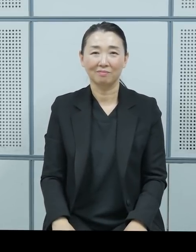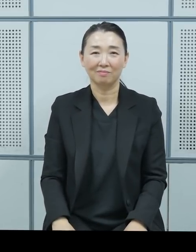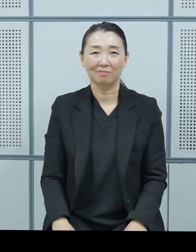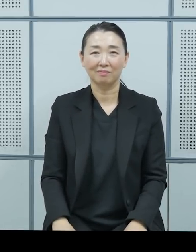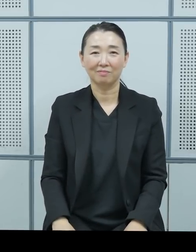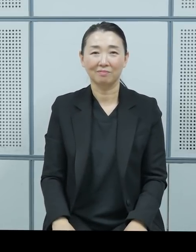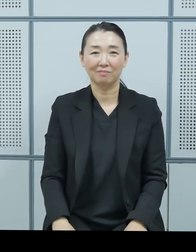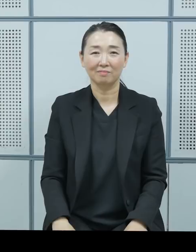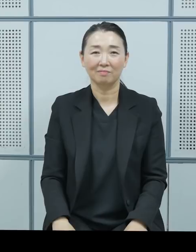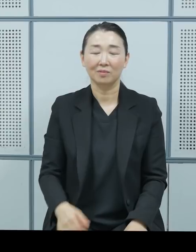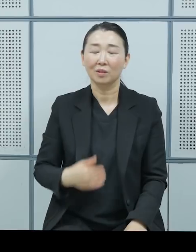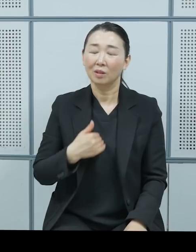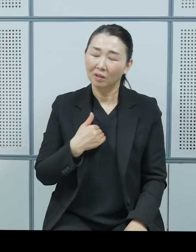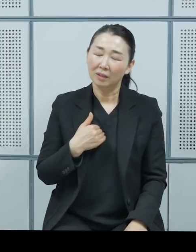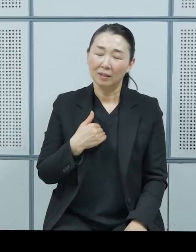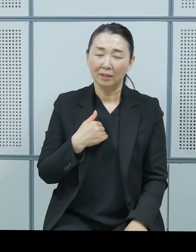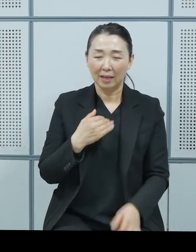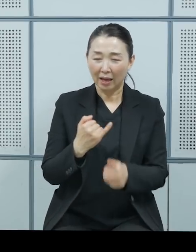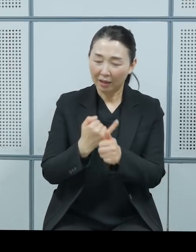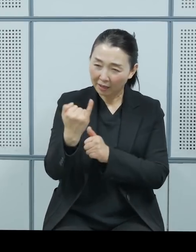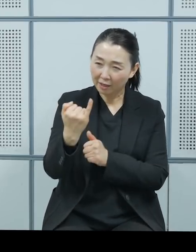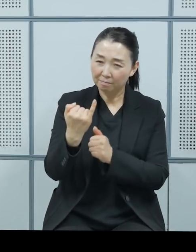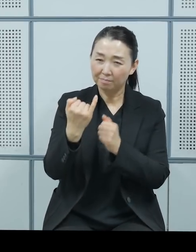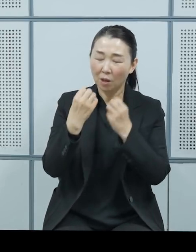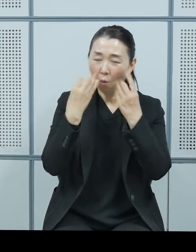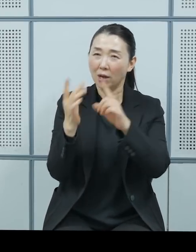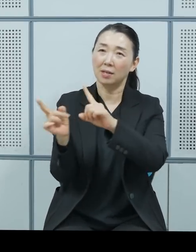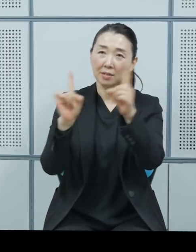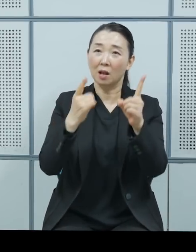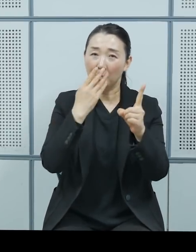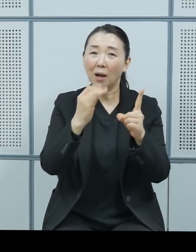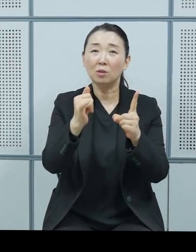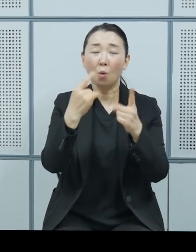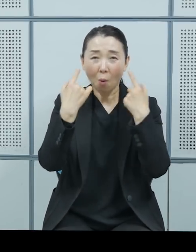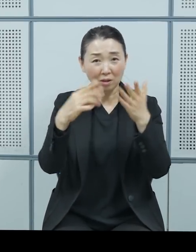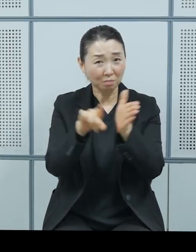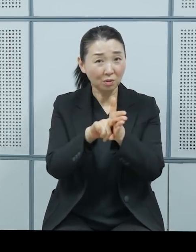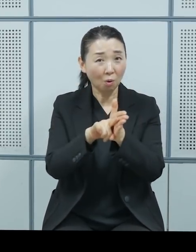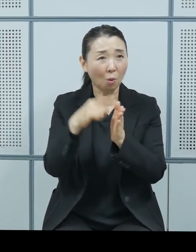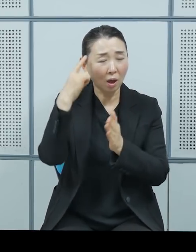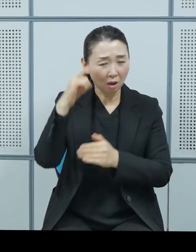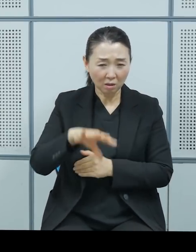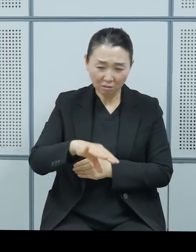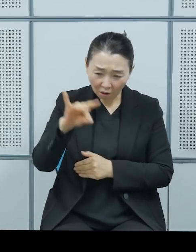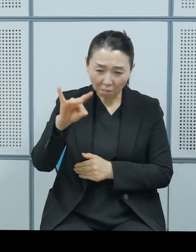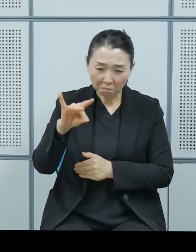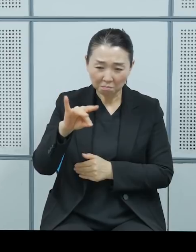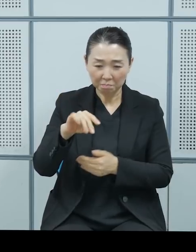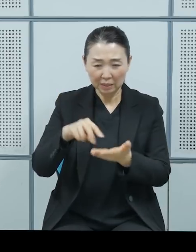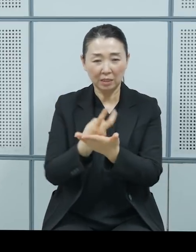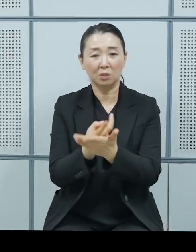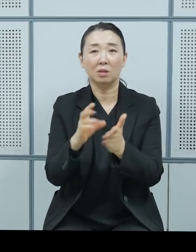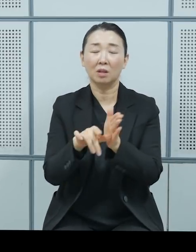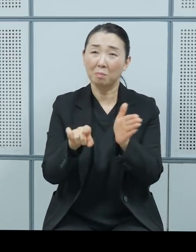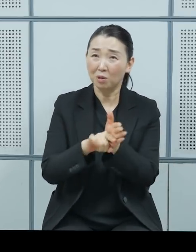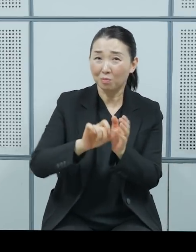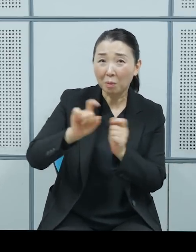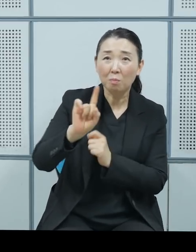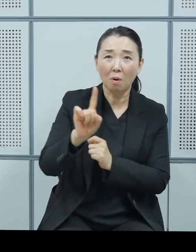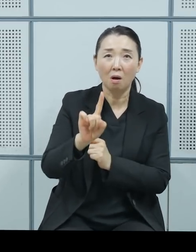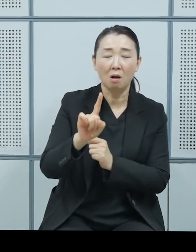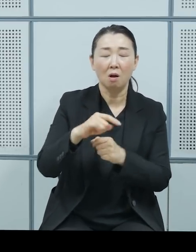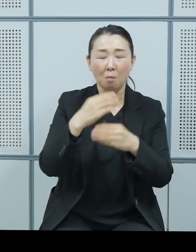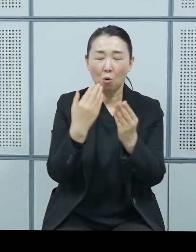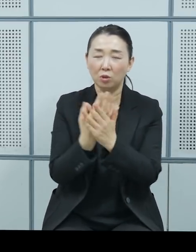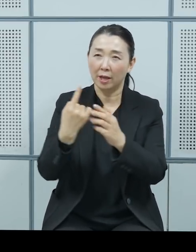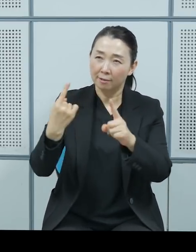진짜 뭐 일어날 수 있다는 확신. 네. 처음 쓰러졌을 때는 왜 믿음을 가진 사람들은 다 일어난다,